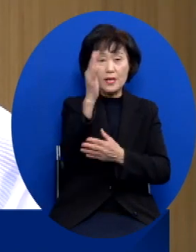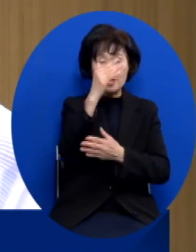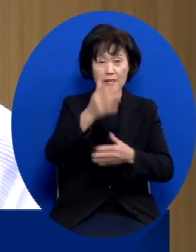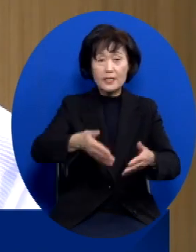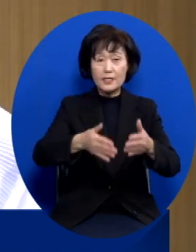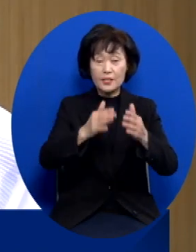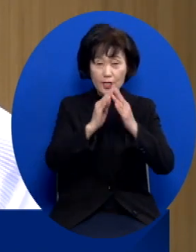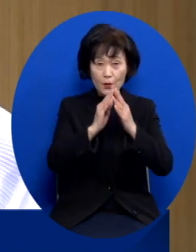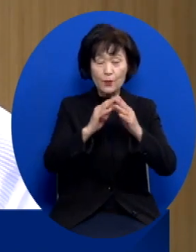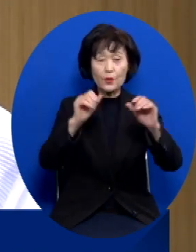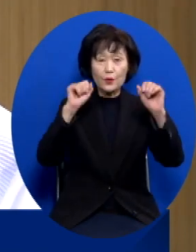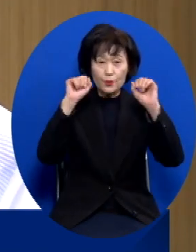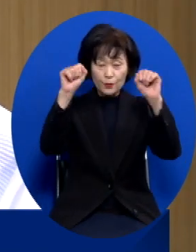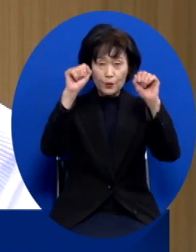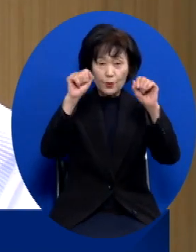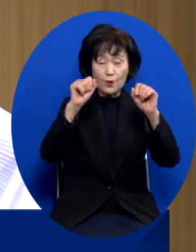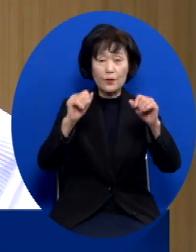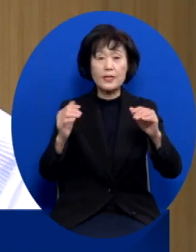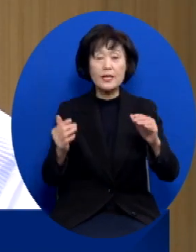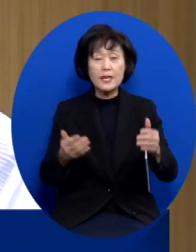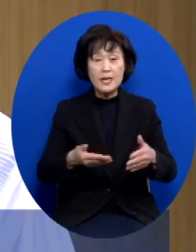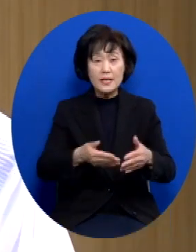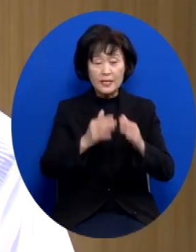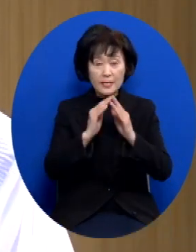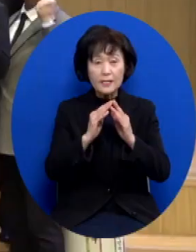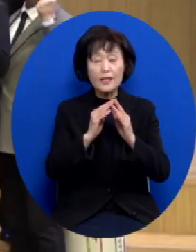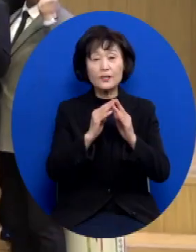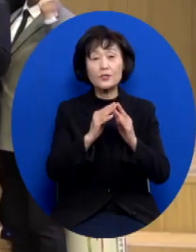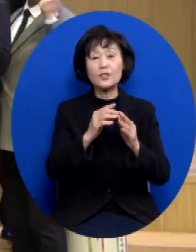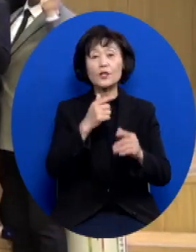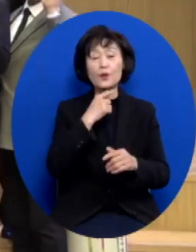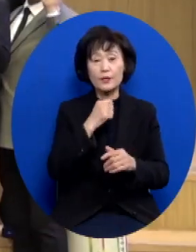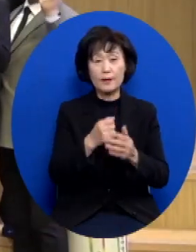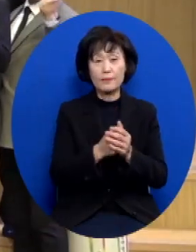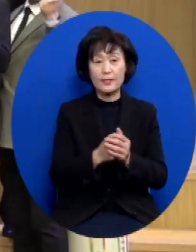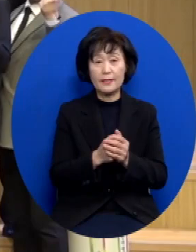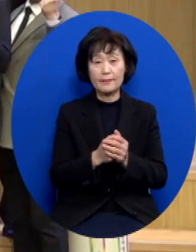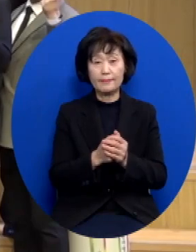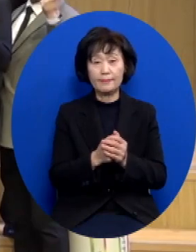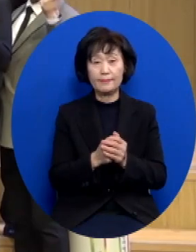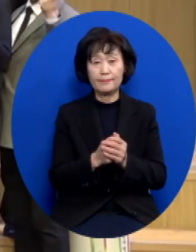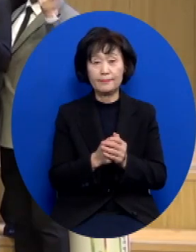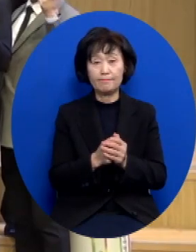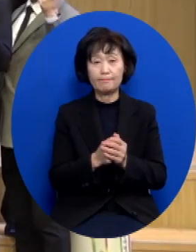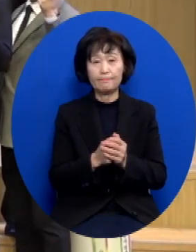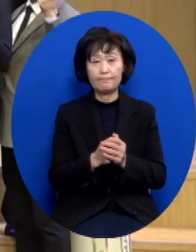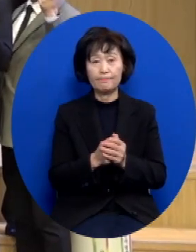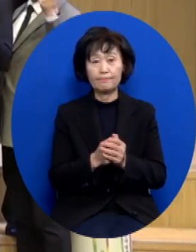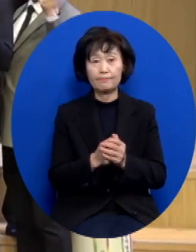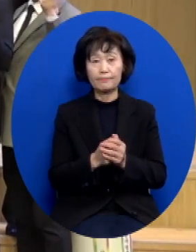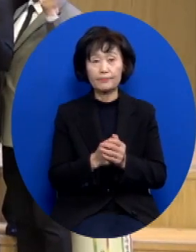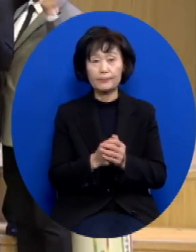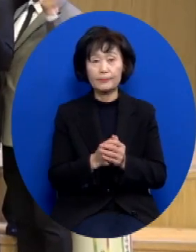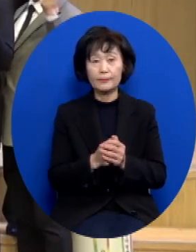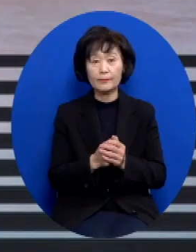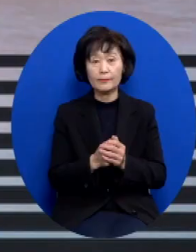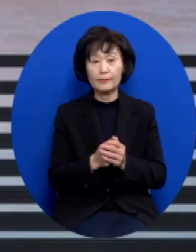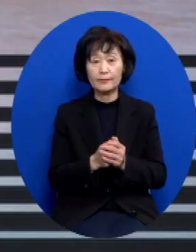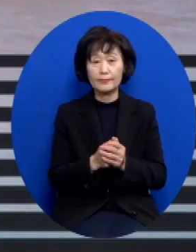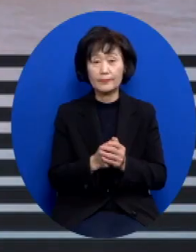운동이 일어나기를 바라는 소원입니다. CTS 뉴스 박종혁입니다.